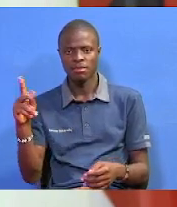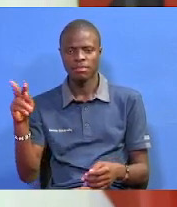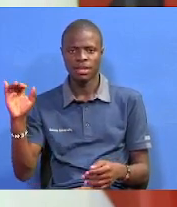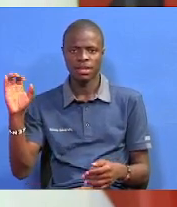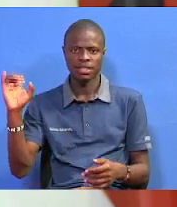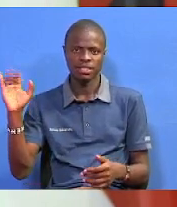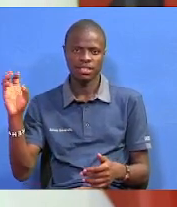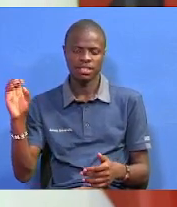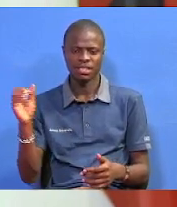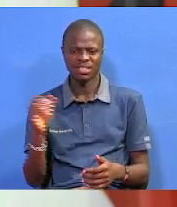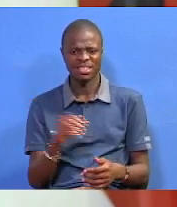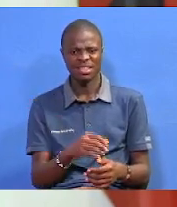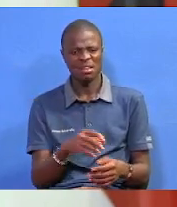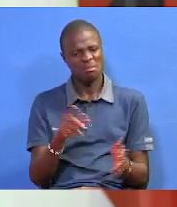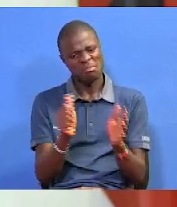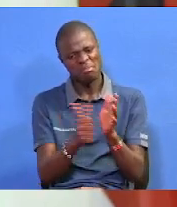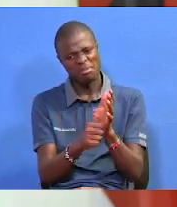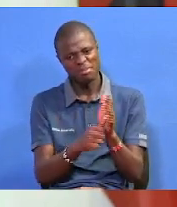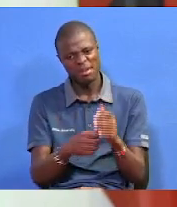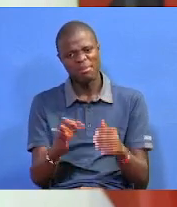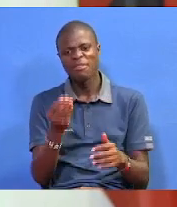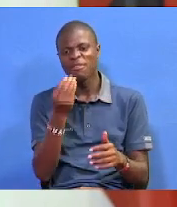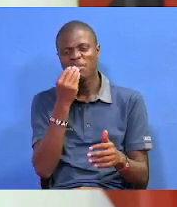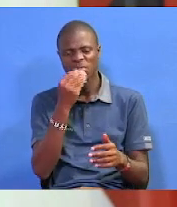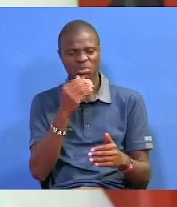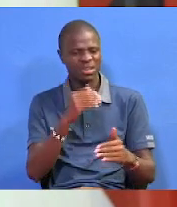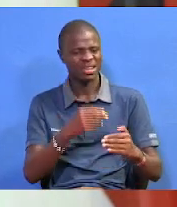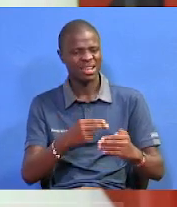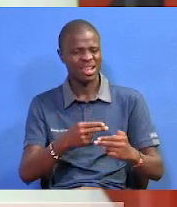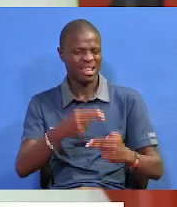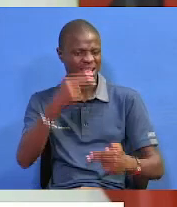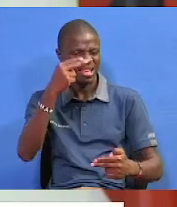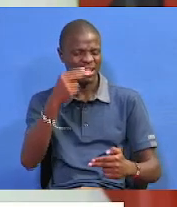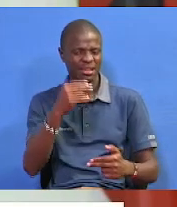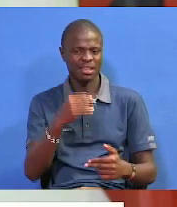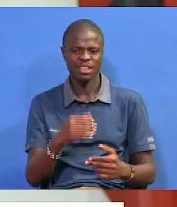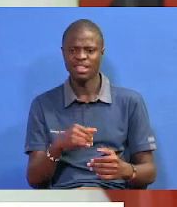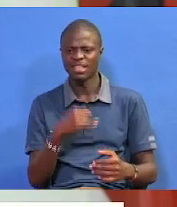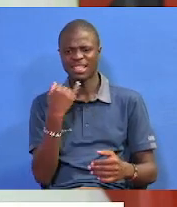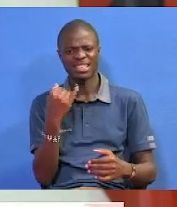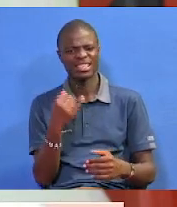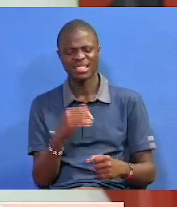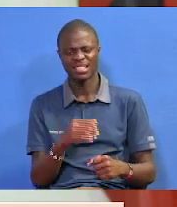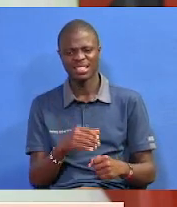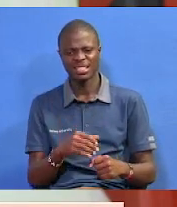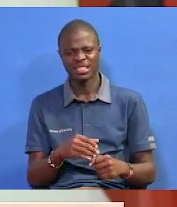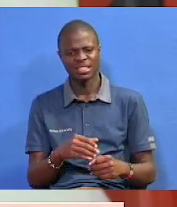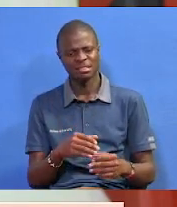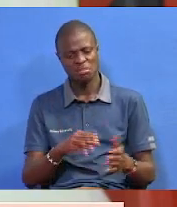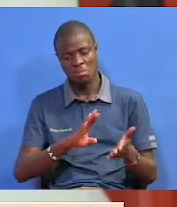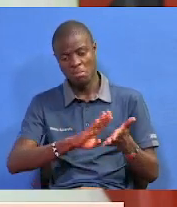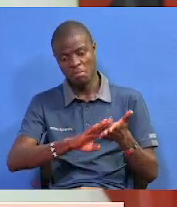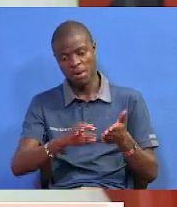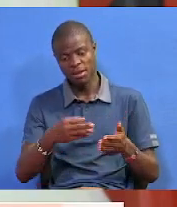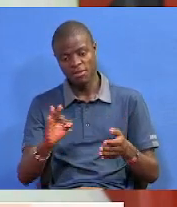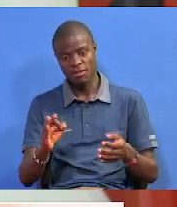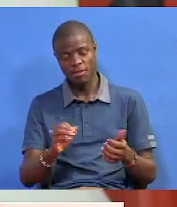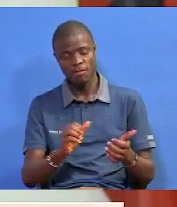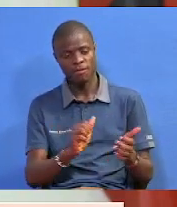ni tatizo ambalo linawakera Wakenya wote, inawahusu Wakenya wote. Ilikuwa ni baadhi ya